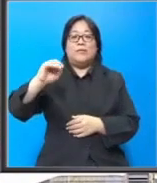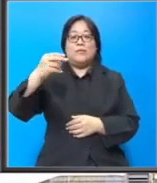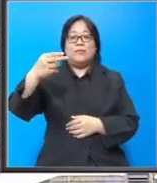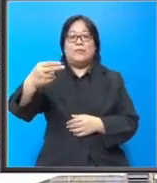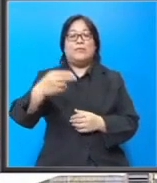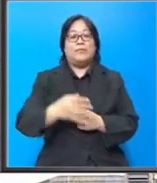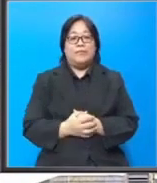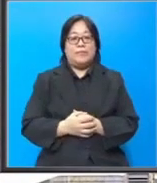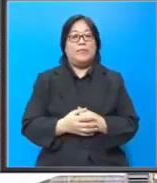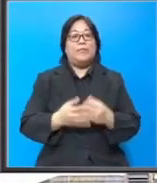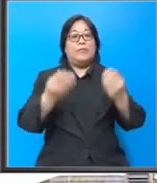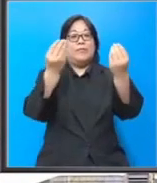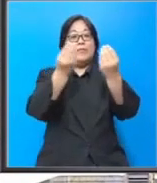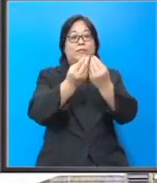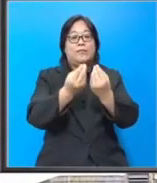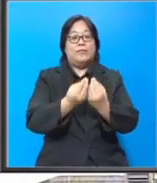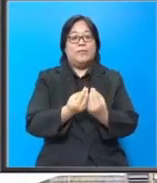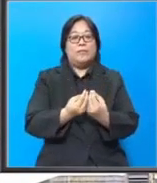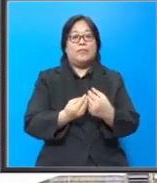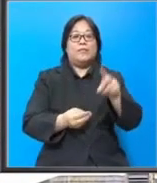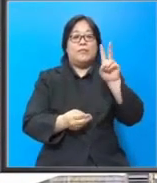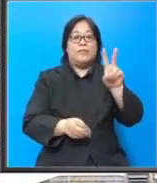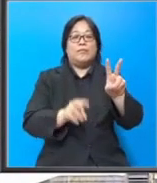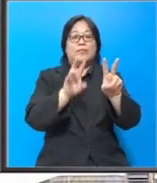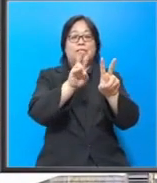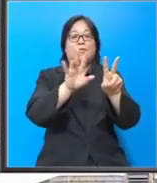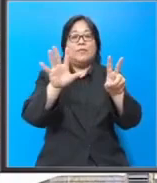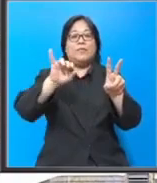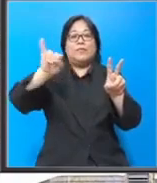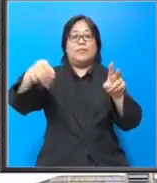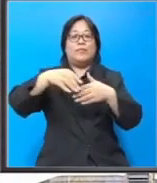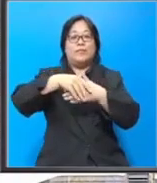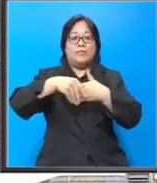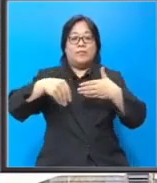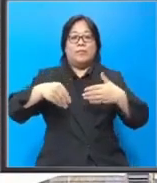yang berjumlah 270000000